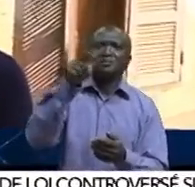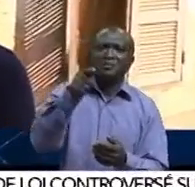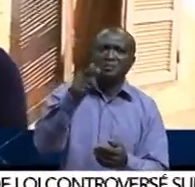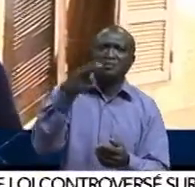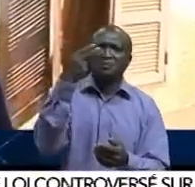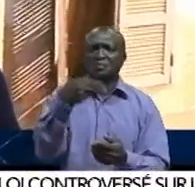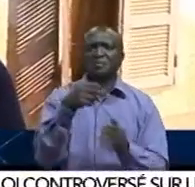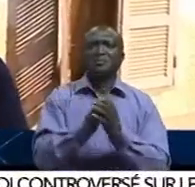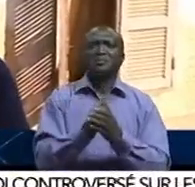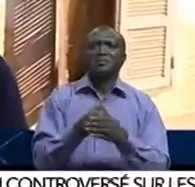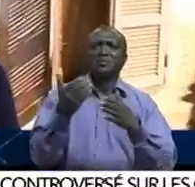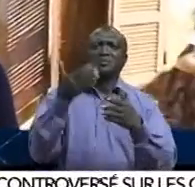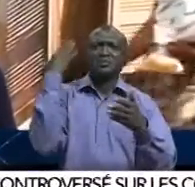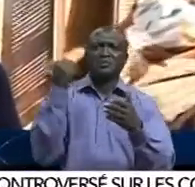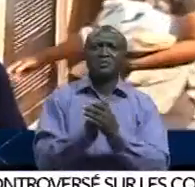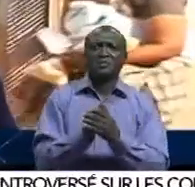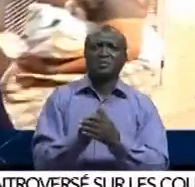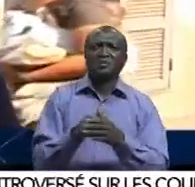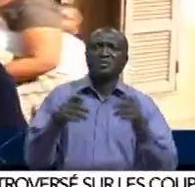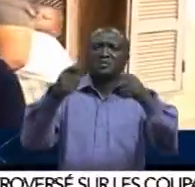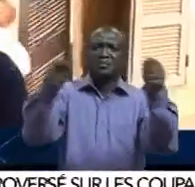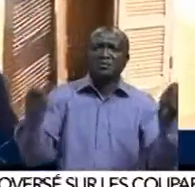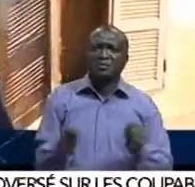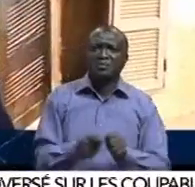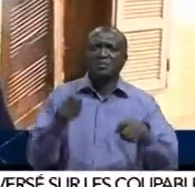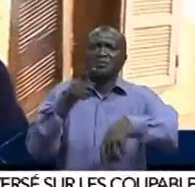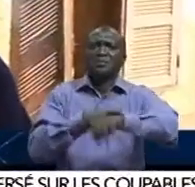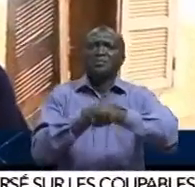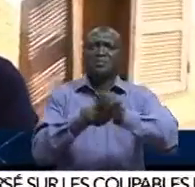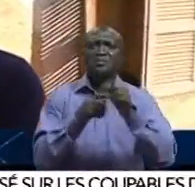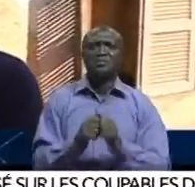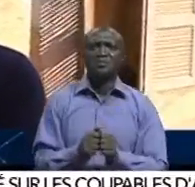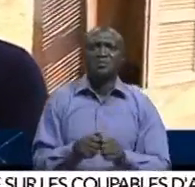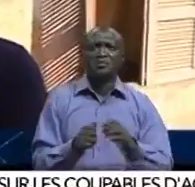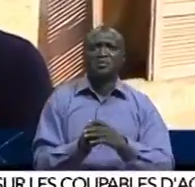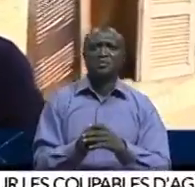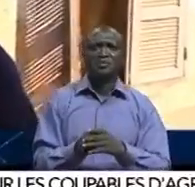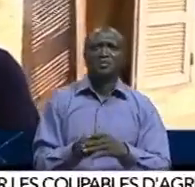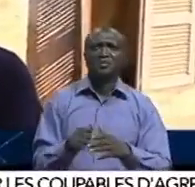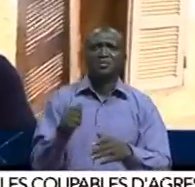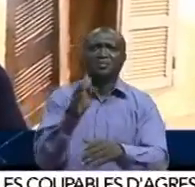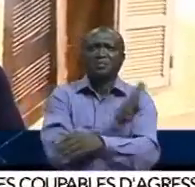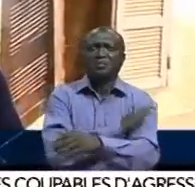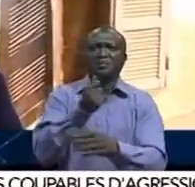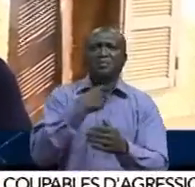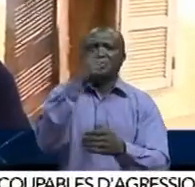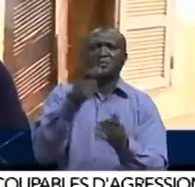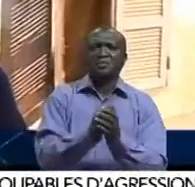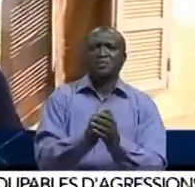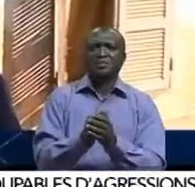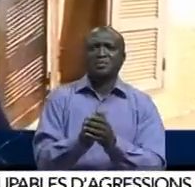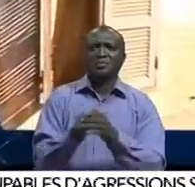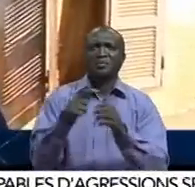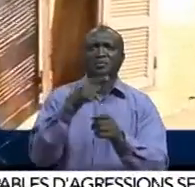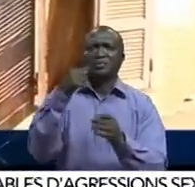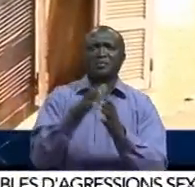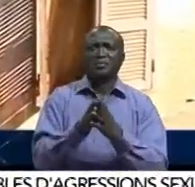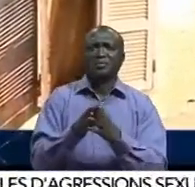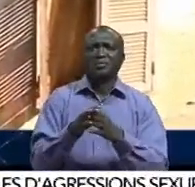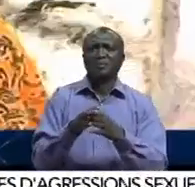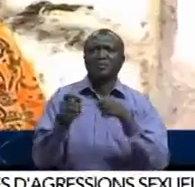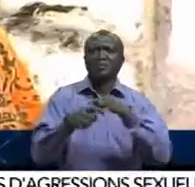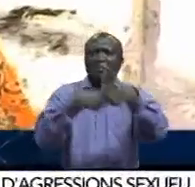avaient des antécédents au terrain de foot après cela ils ont eu un accrochage verbal benoî a demandé à Alfred de le suivre pour solder leur compte c'est